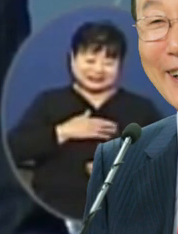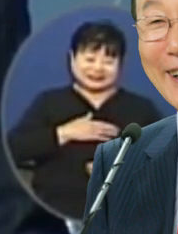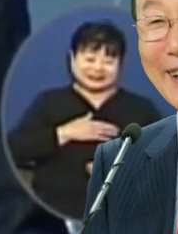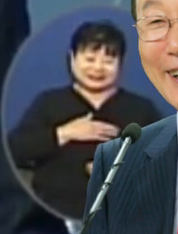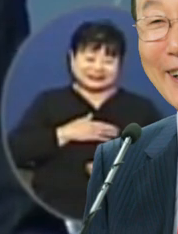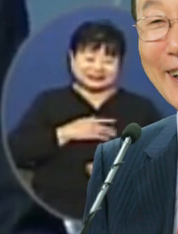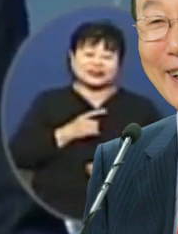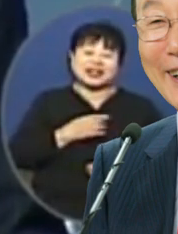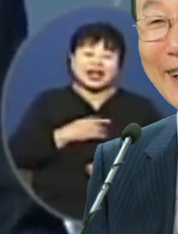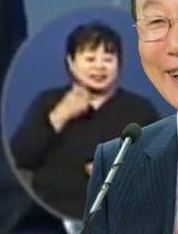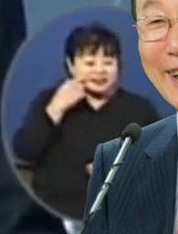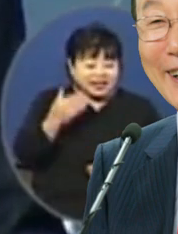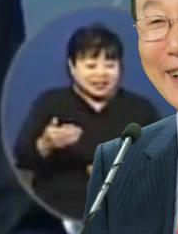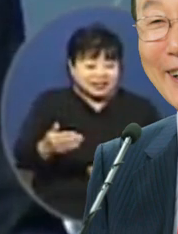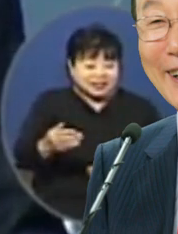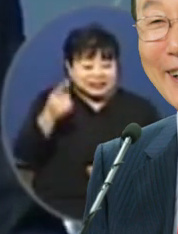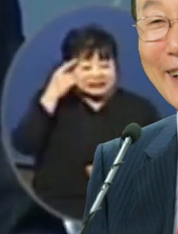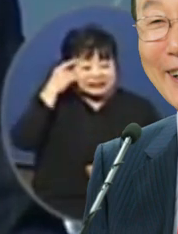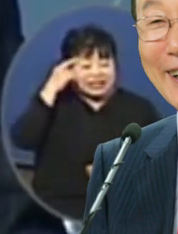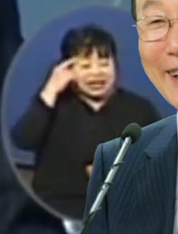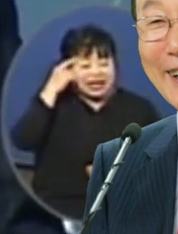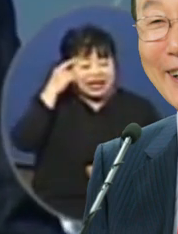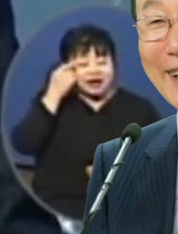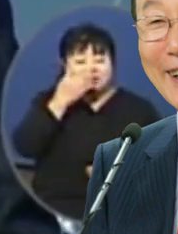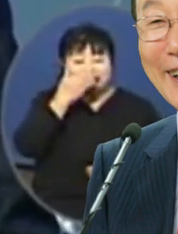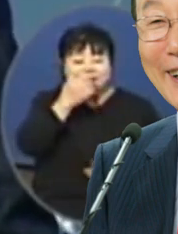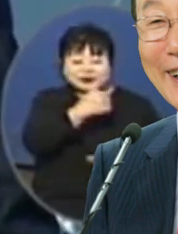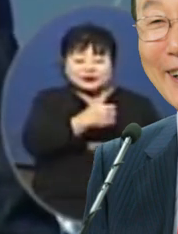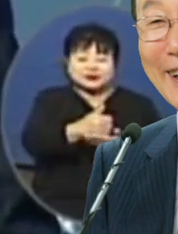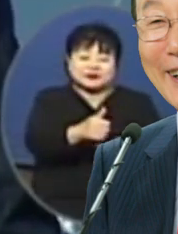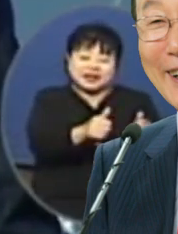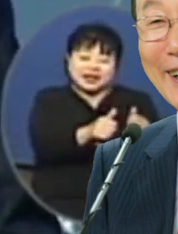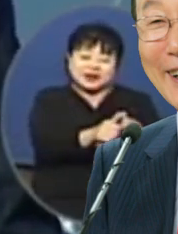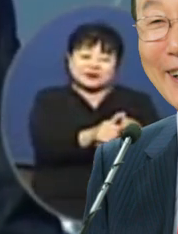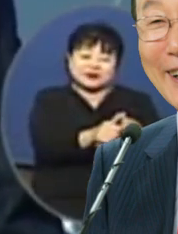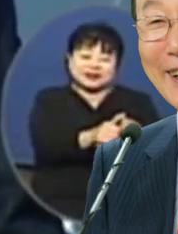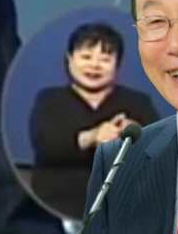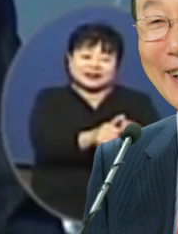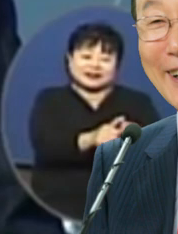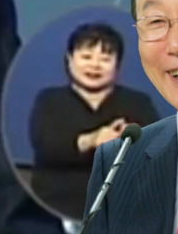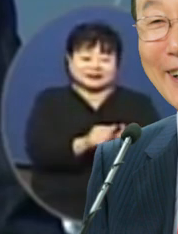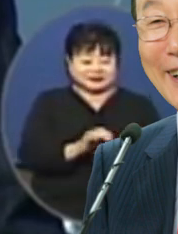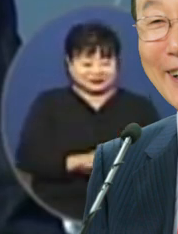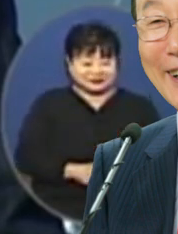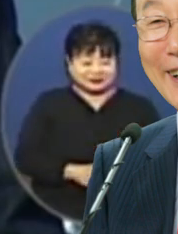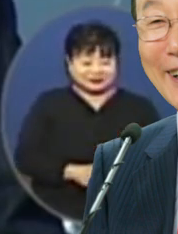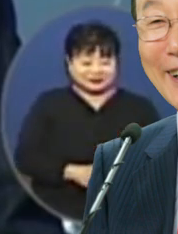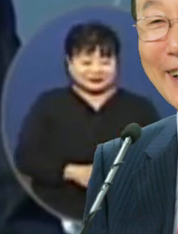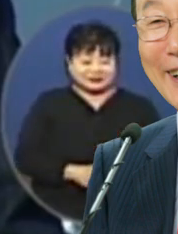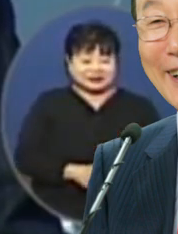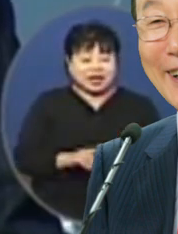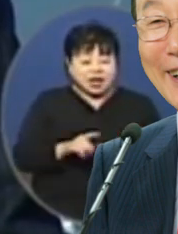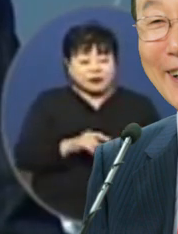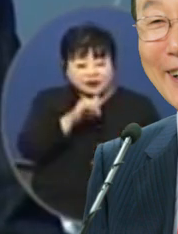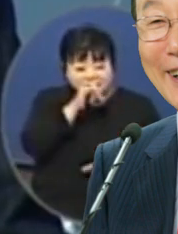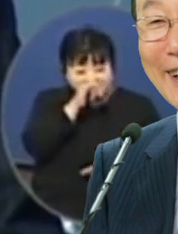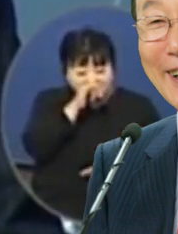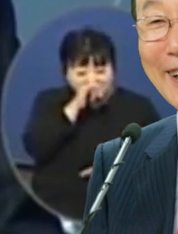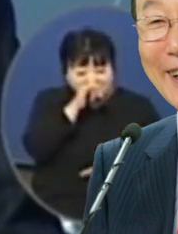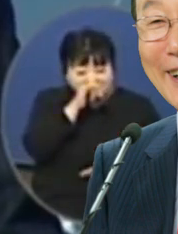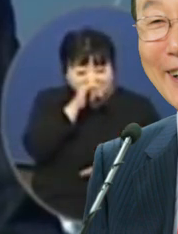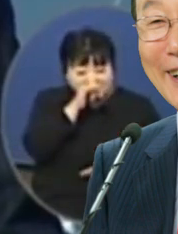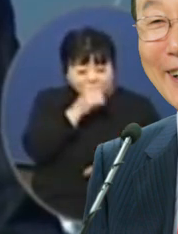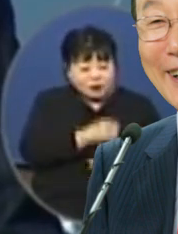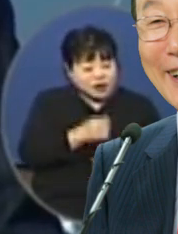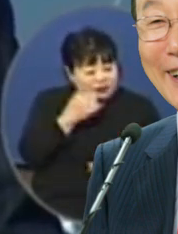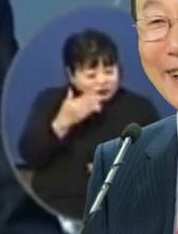어떻게 아느냐? 내가 상상을 하지요. 주님이 나와 같이 계신 것을. 그러면 내가 너와 같이 있으면